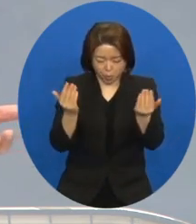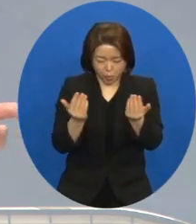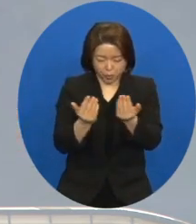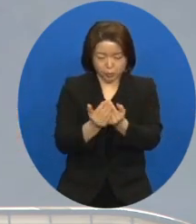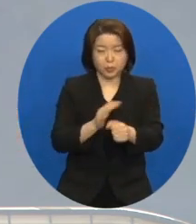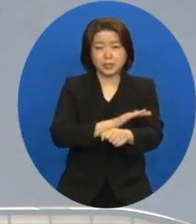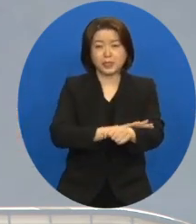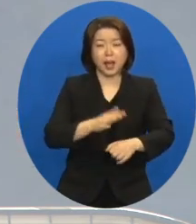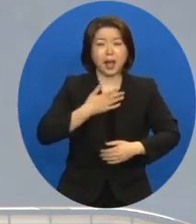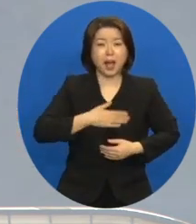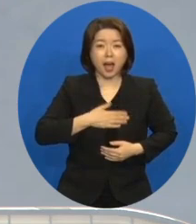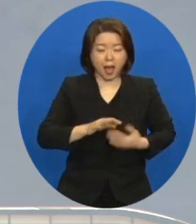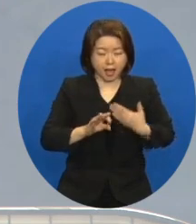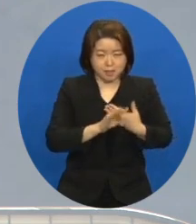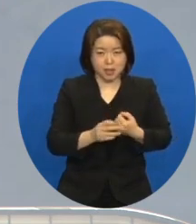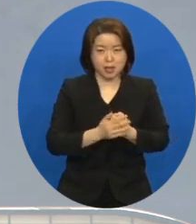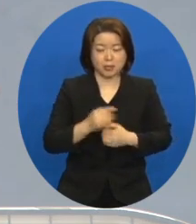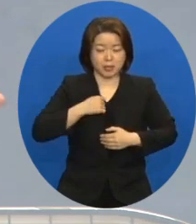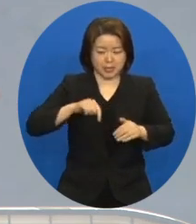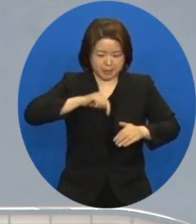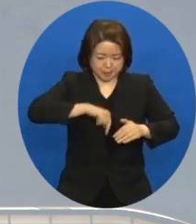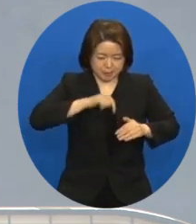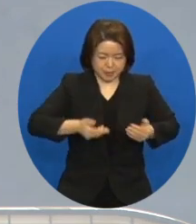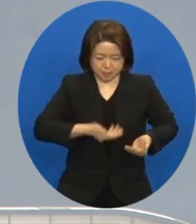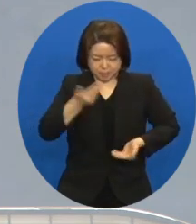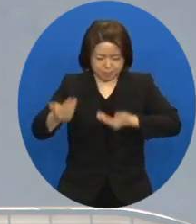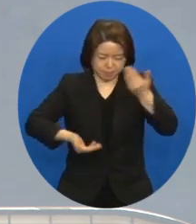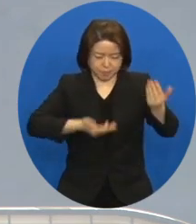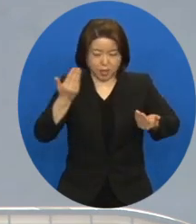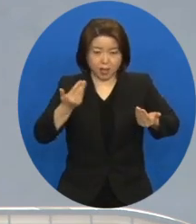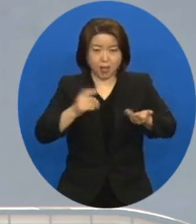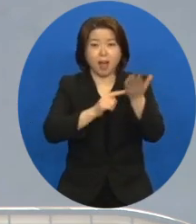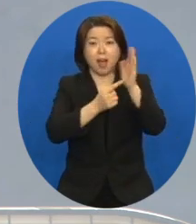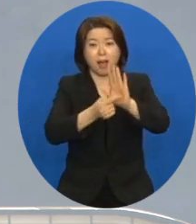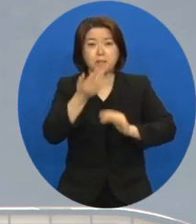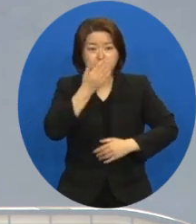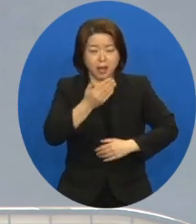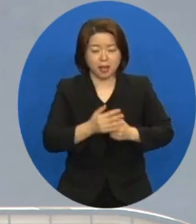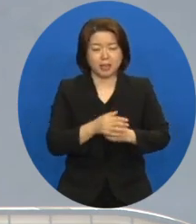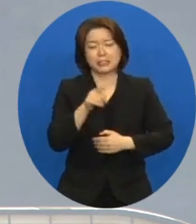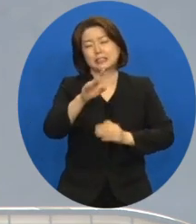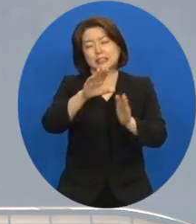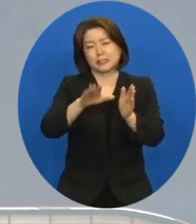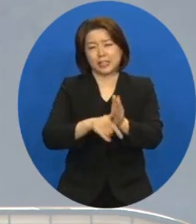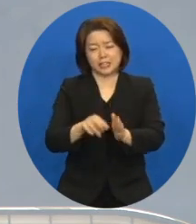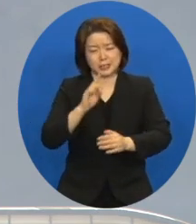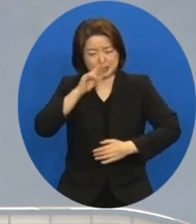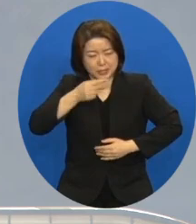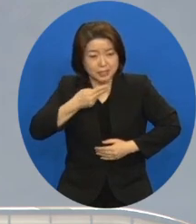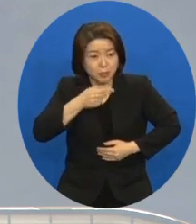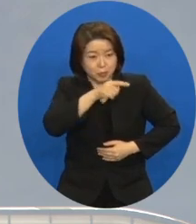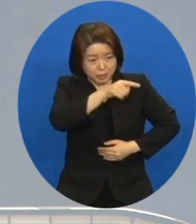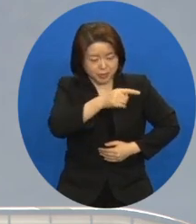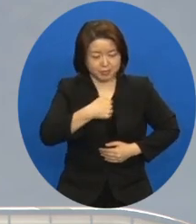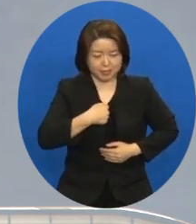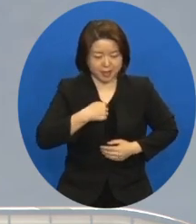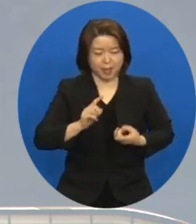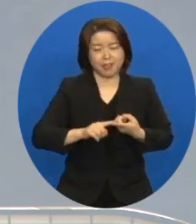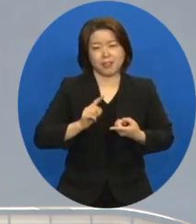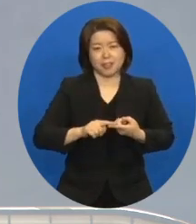나니까, 우리 속에 있는 것까지 다 드러나니까 그때는 틀림없이 너희들이 나에